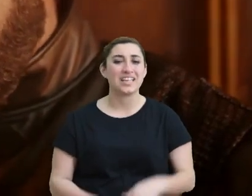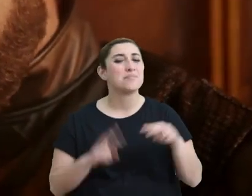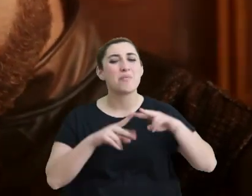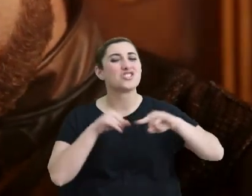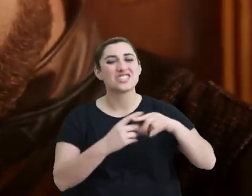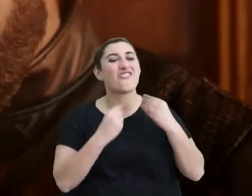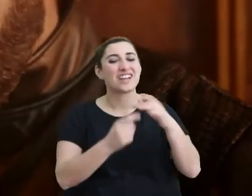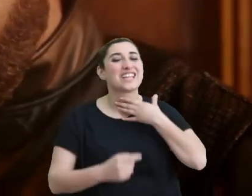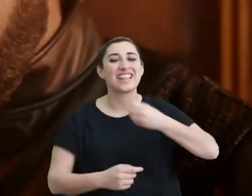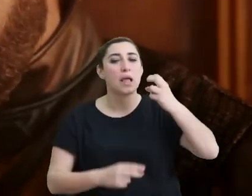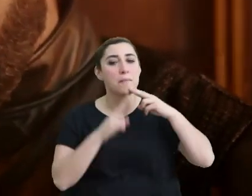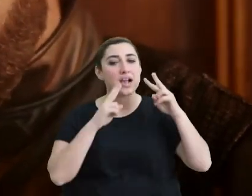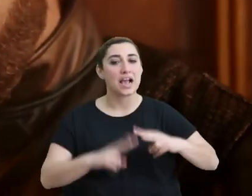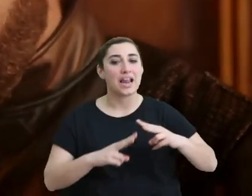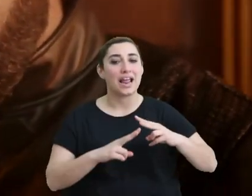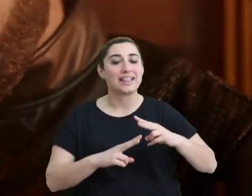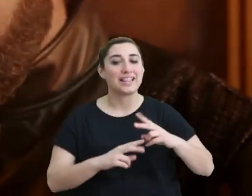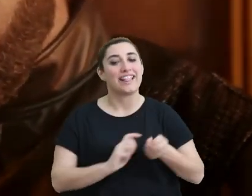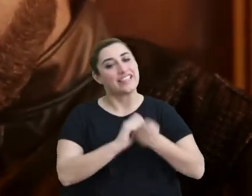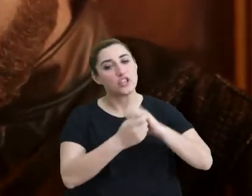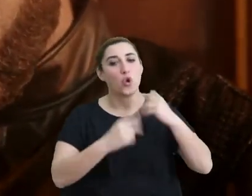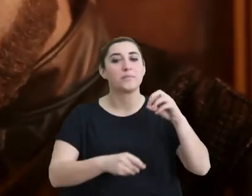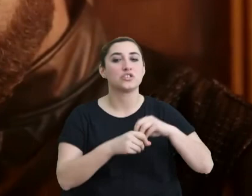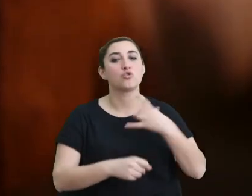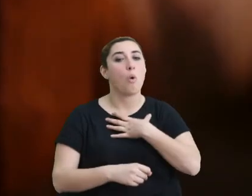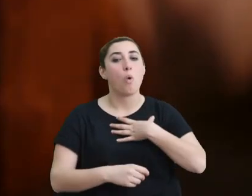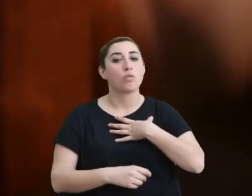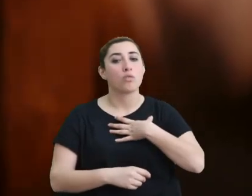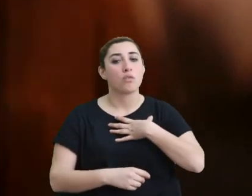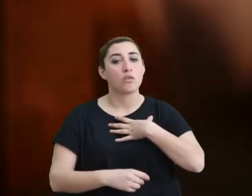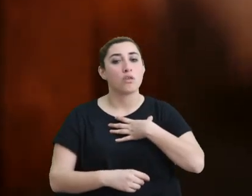Minberci Hasan'a verdiğiniz idam kararının temyizi için Konya'ya